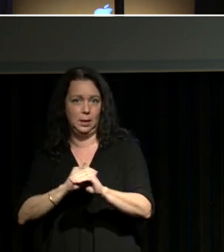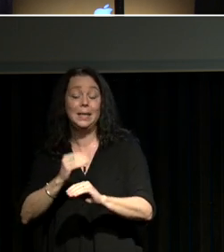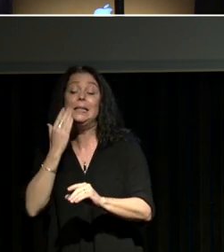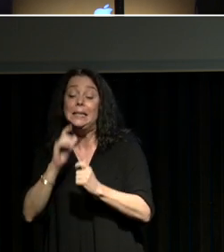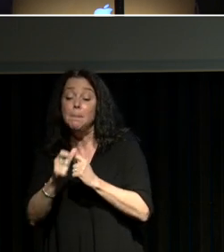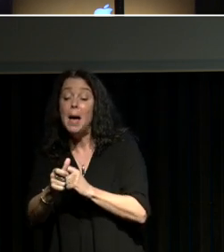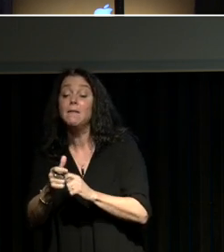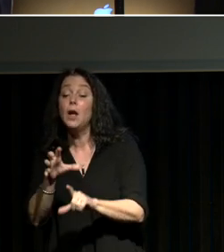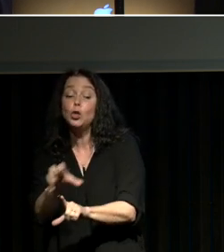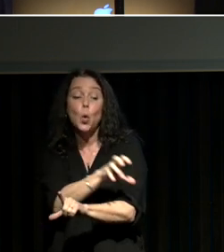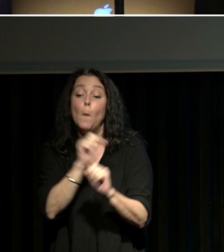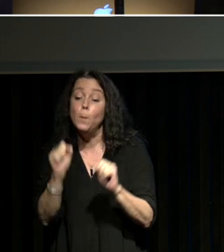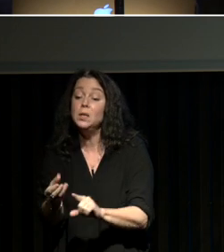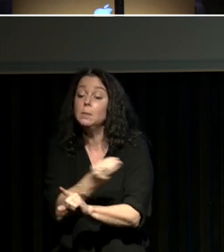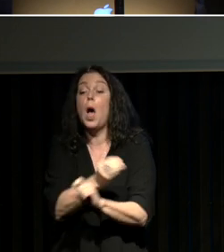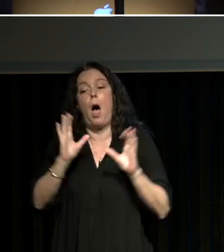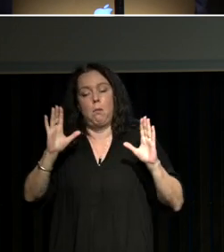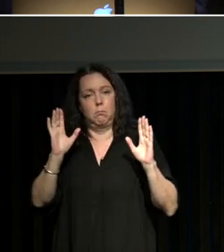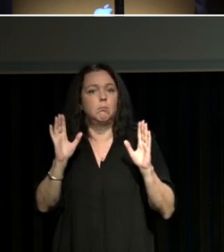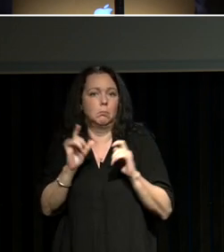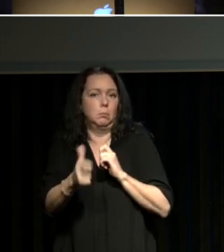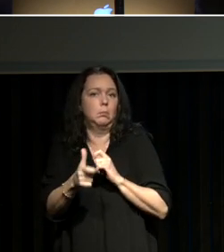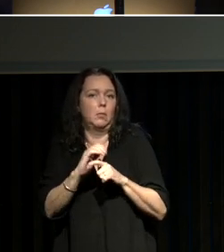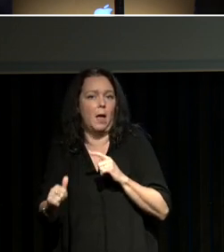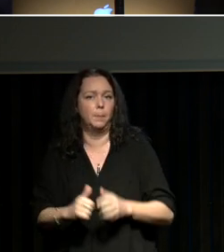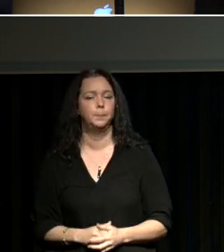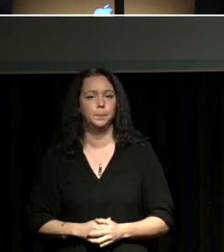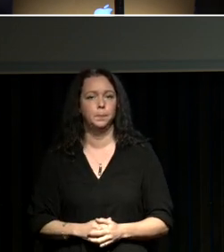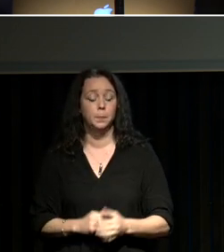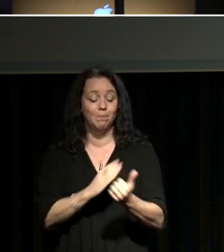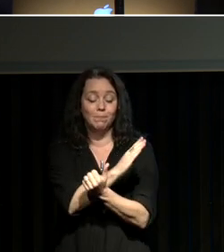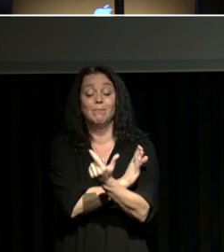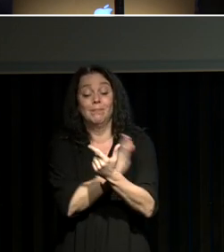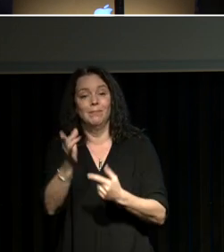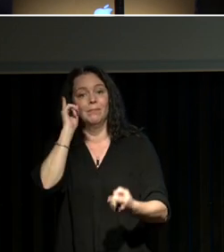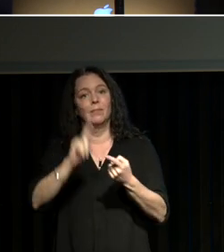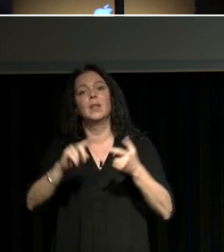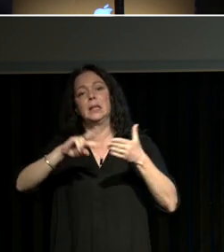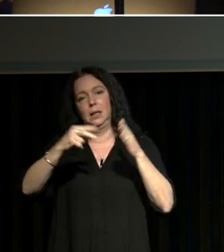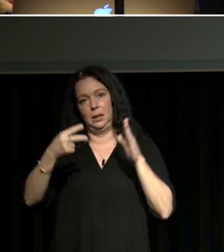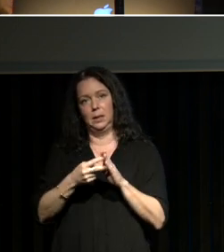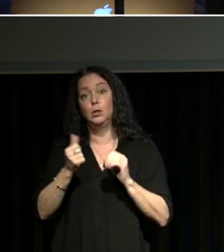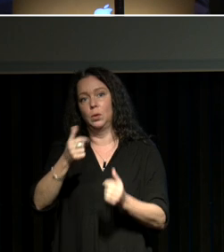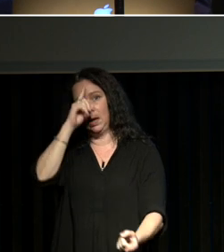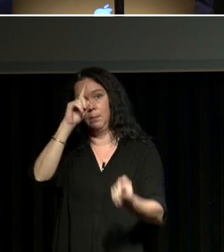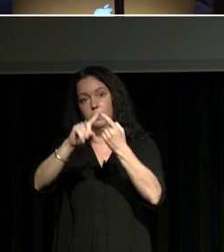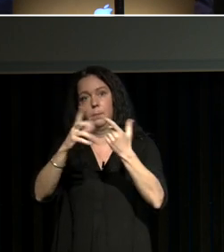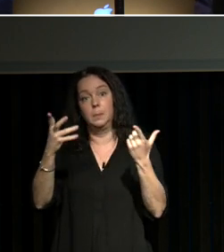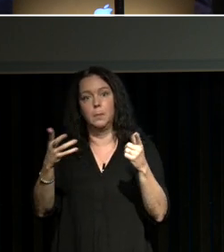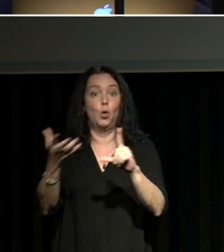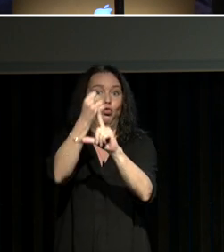possible, eh bien, éventuellement, on va le faire. Le deuxième enjeu, c'est un enjeu technique, comme je vous disais. Ça, ce